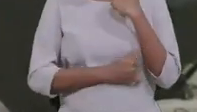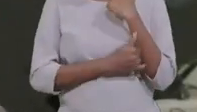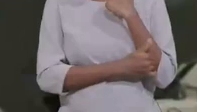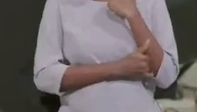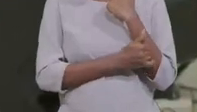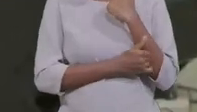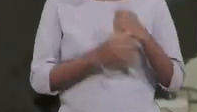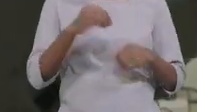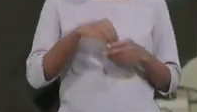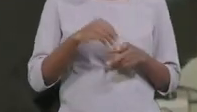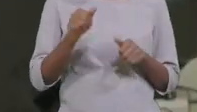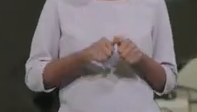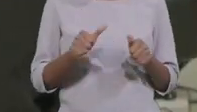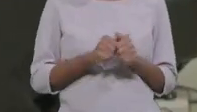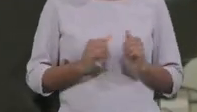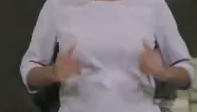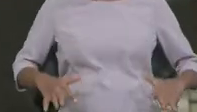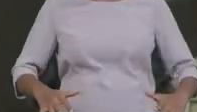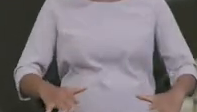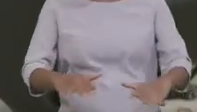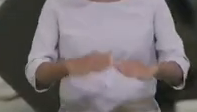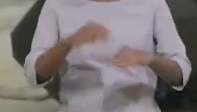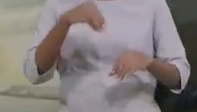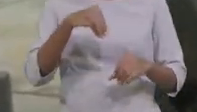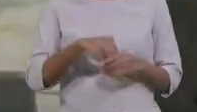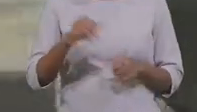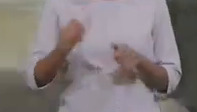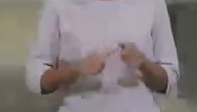dans chaque pays, dans chaque assemblée,